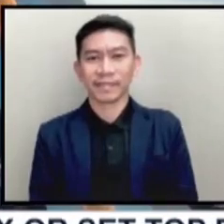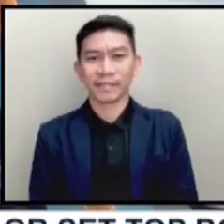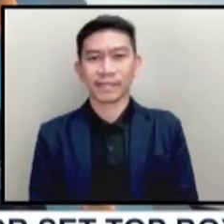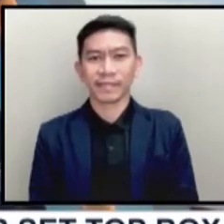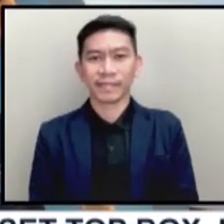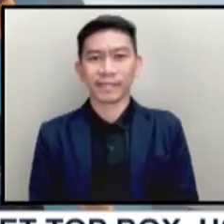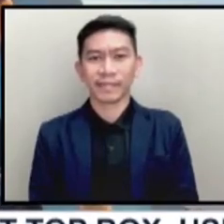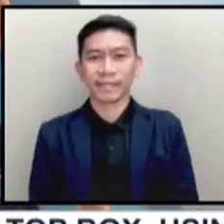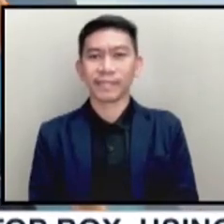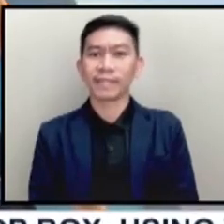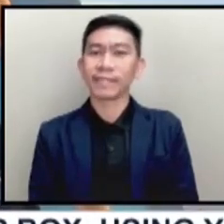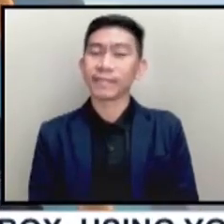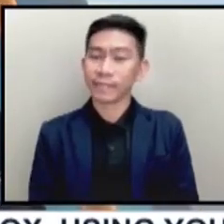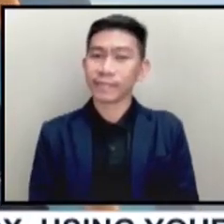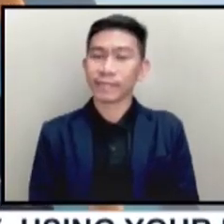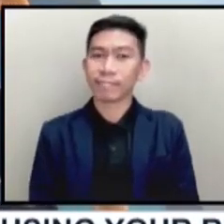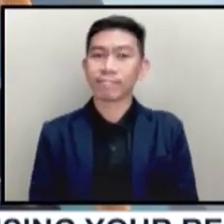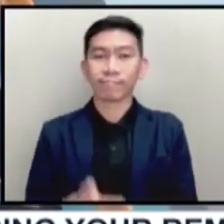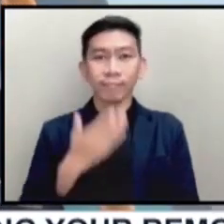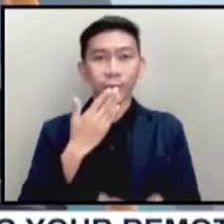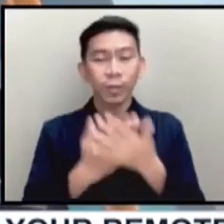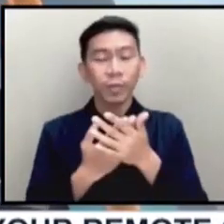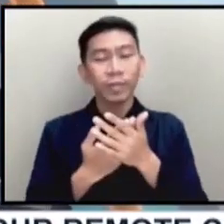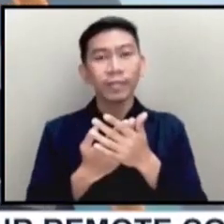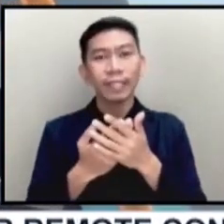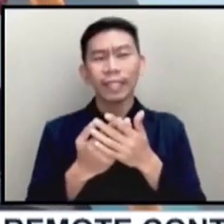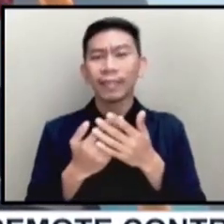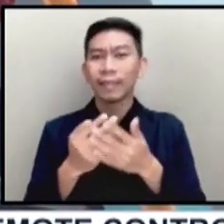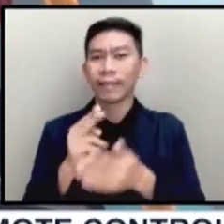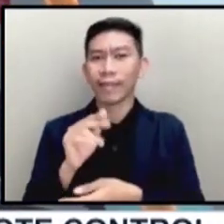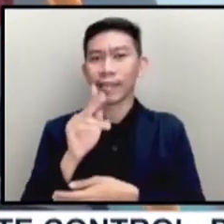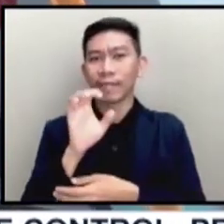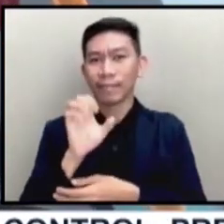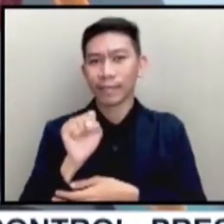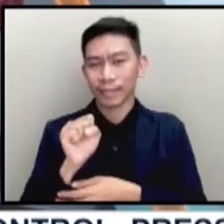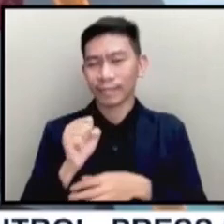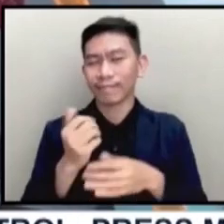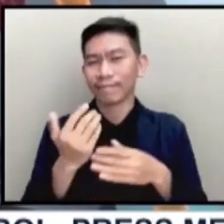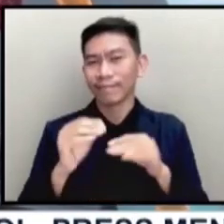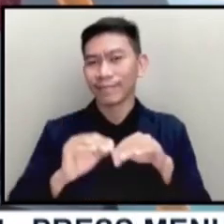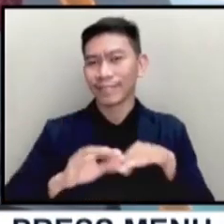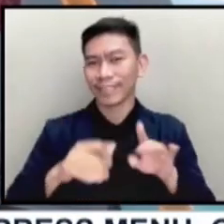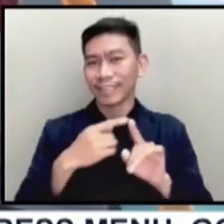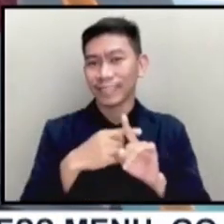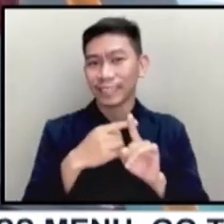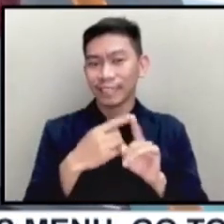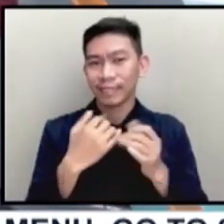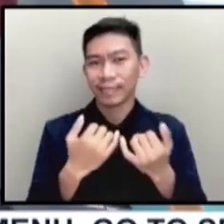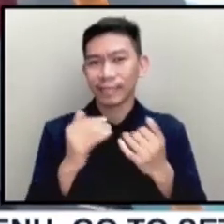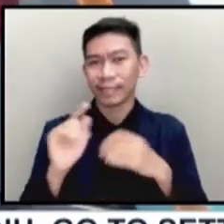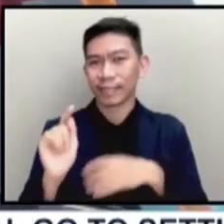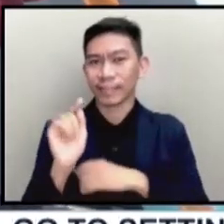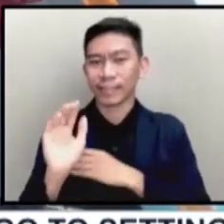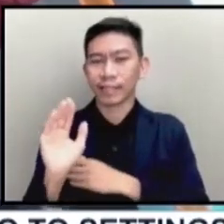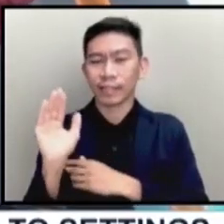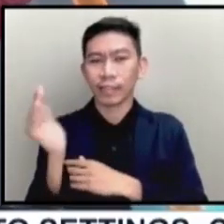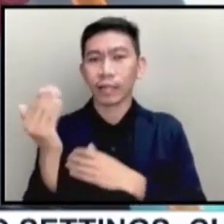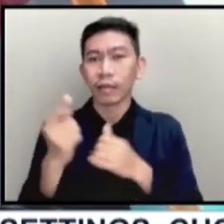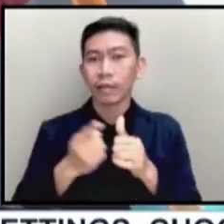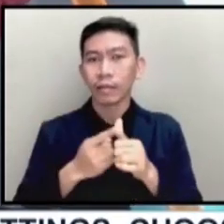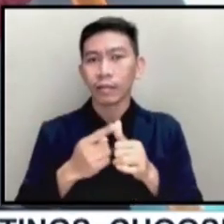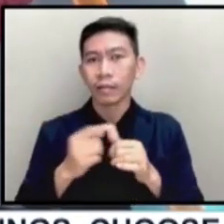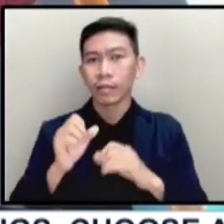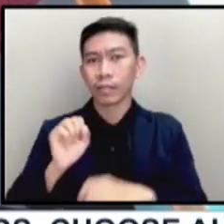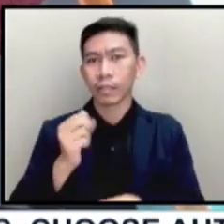All good vibes pa rin ang mga showbiz chika ni Adib ko sa inyo this Tuesday morning. Una nga riyan, Sharon Cuneta, first